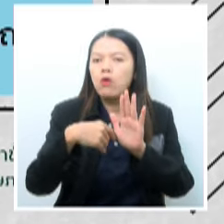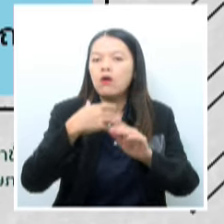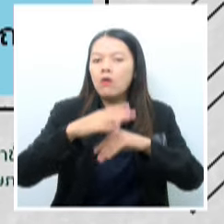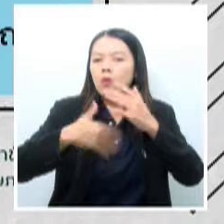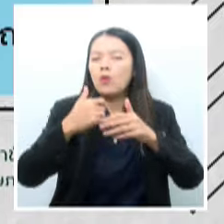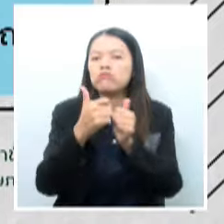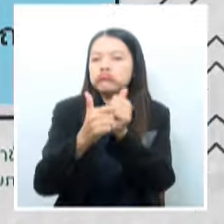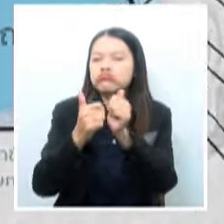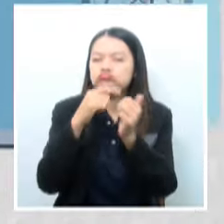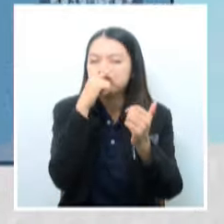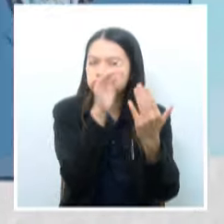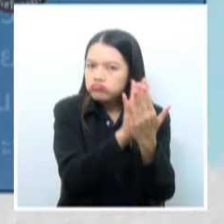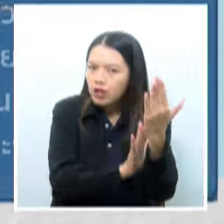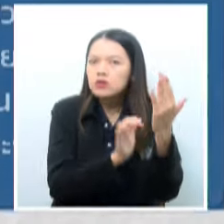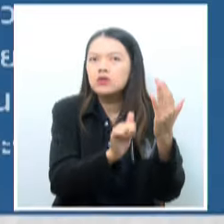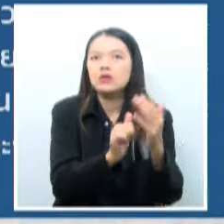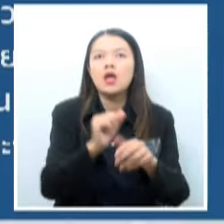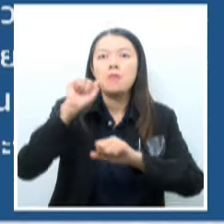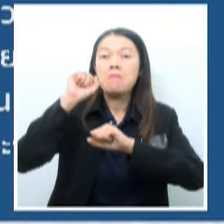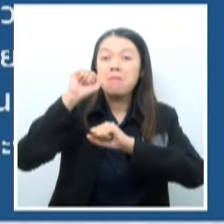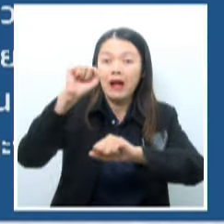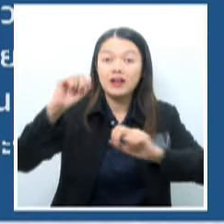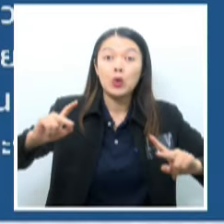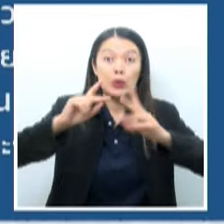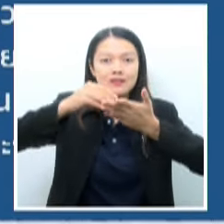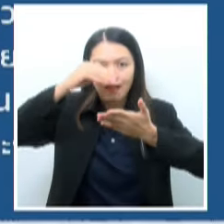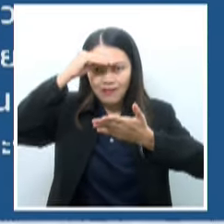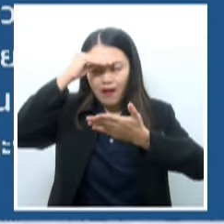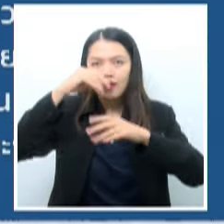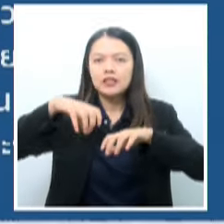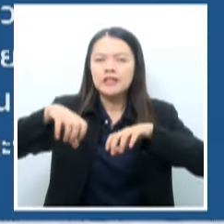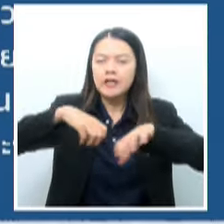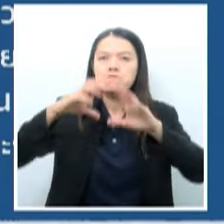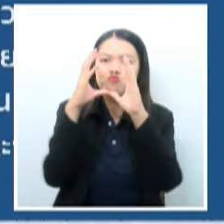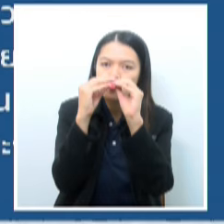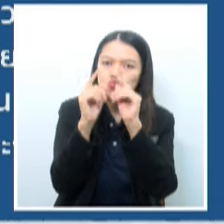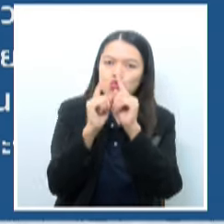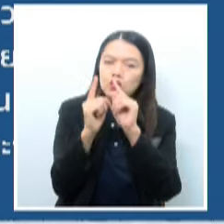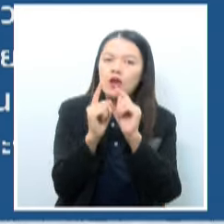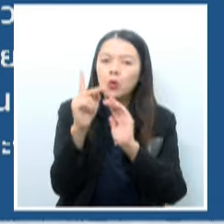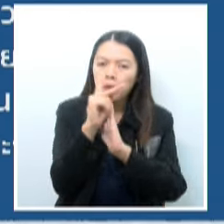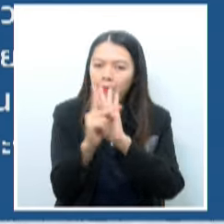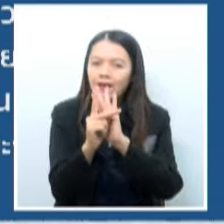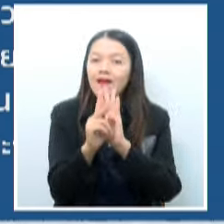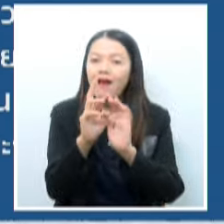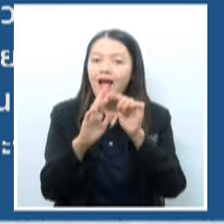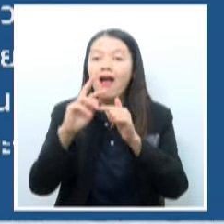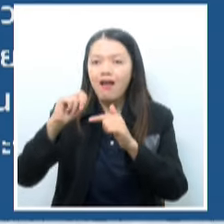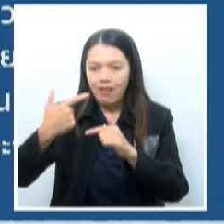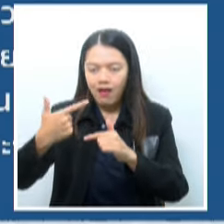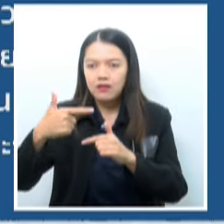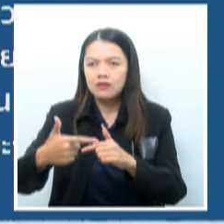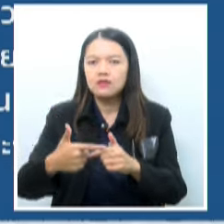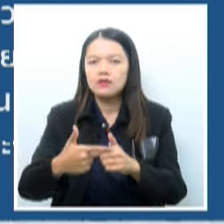ในการแข่งขันของประเทศหลังจากมีประกาศกระทรวงศึกษาธิการได้มีการจัดประชุมพิจารณาร่างประกาศกระทรวงศึกษาธิการเรื่อง